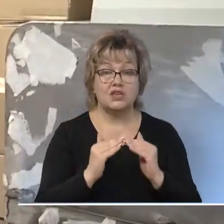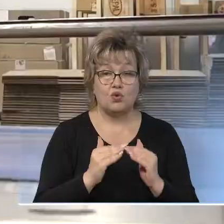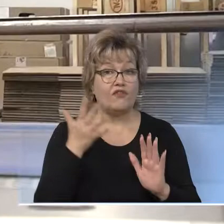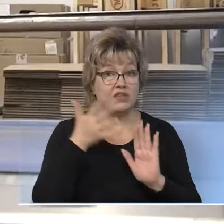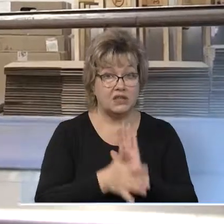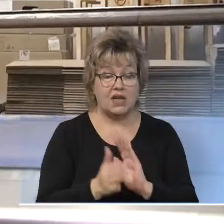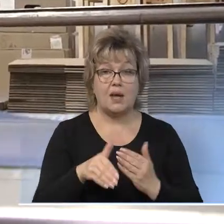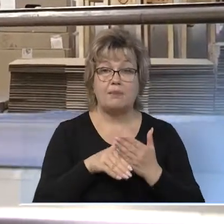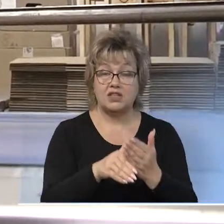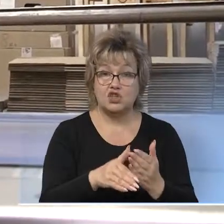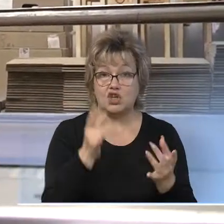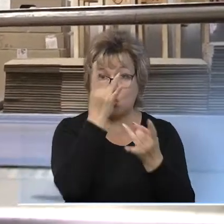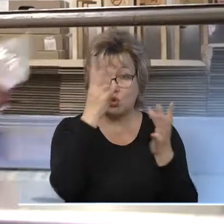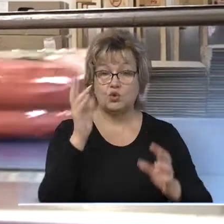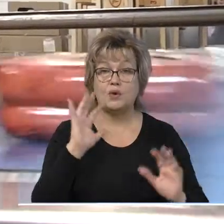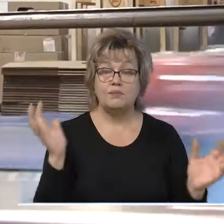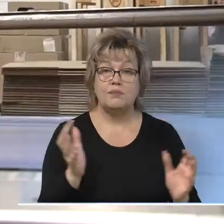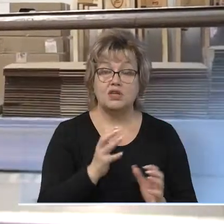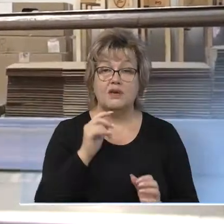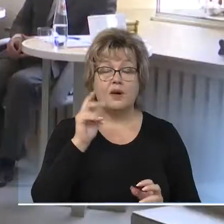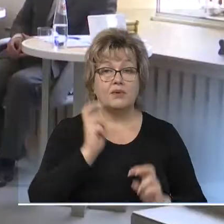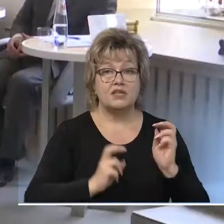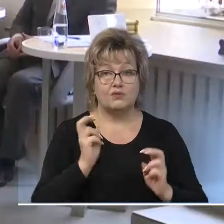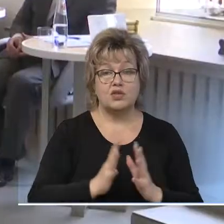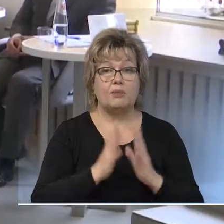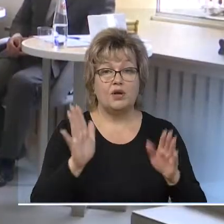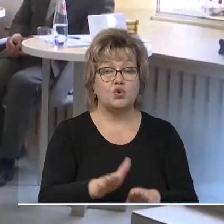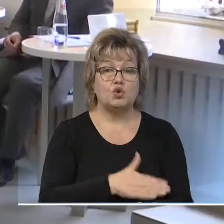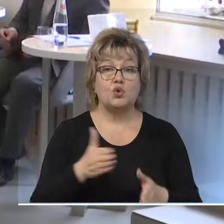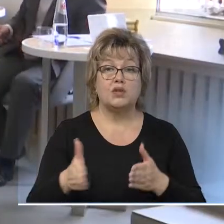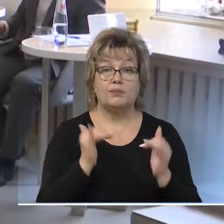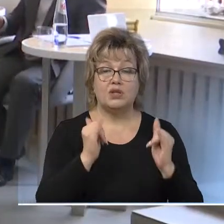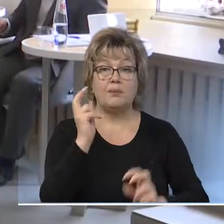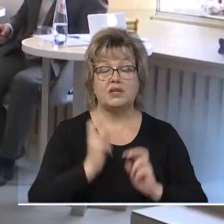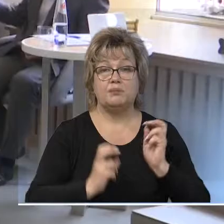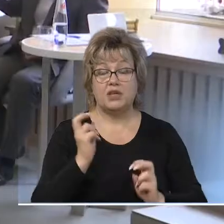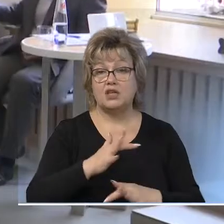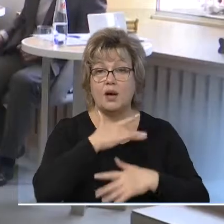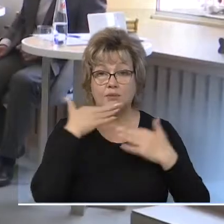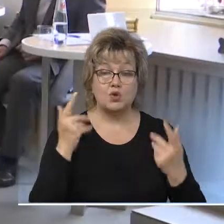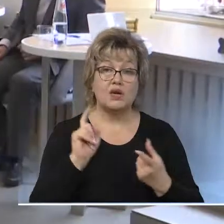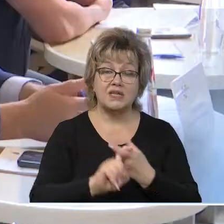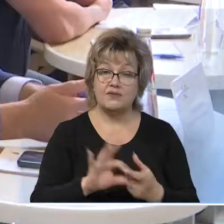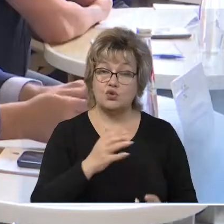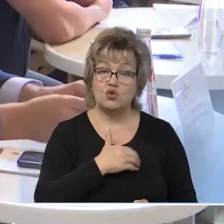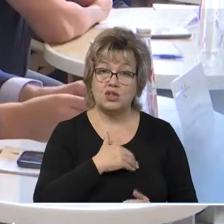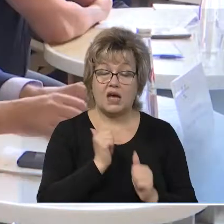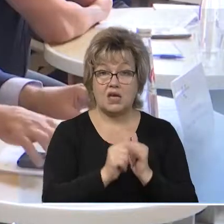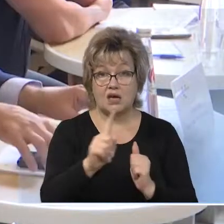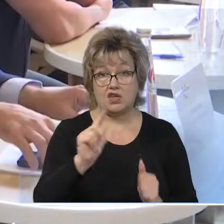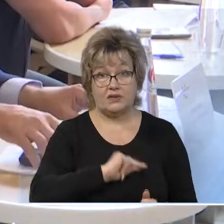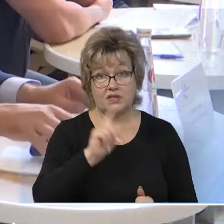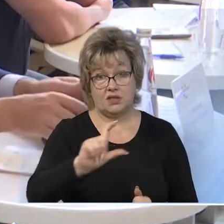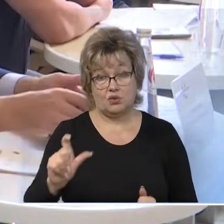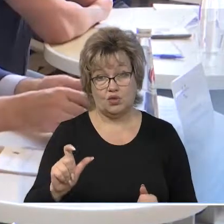2 цехов. Внедрение и поддержание культуры бережливого производства – большой и долгий путь для предприятия. Много зависит от желания